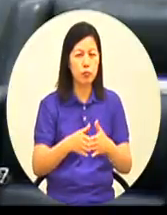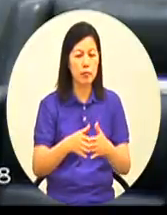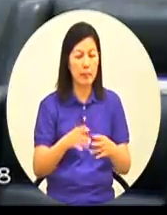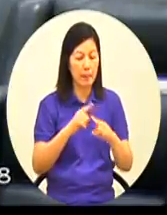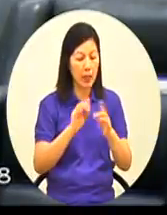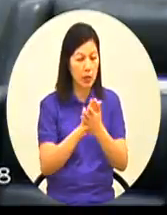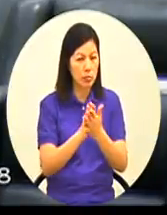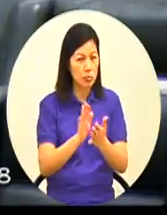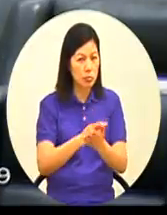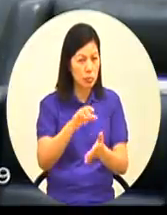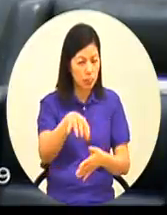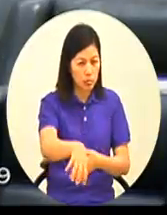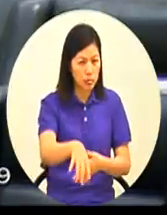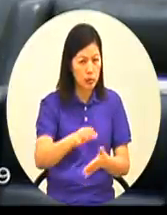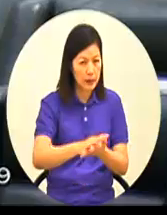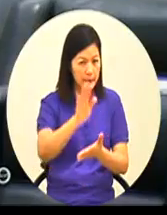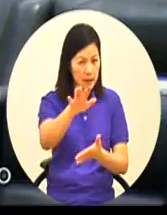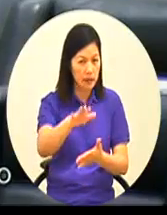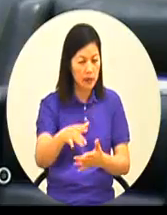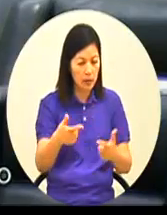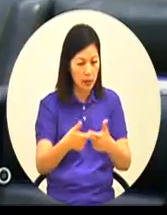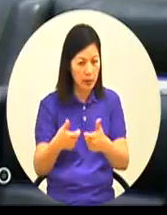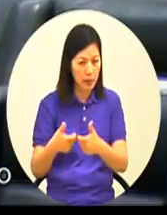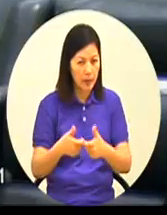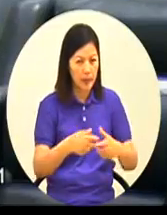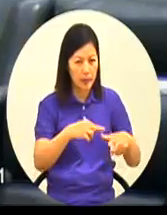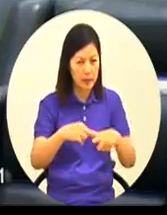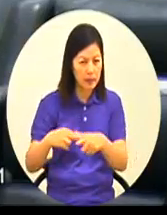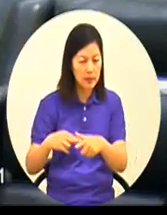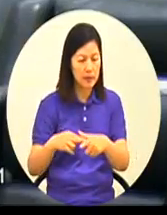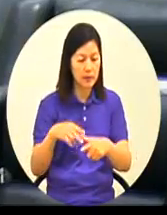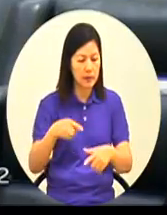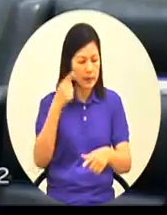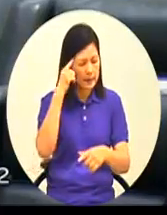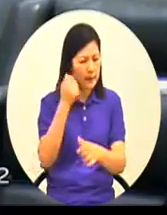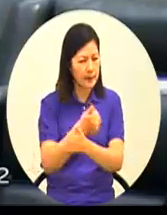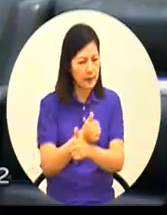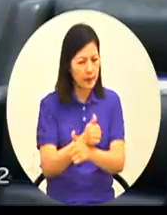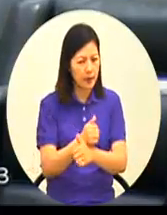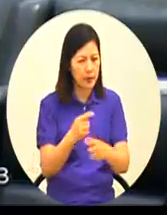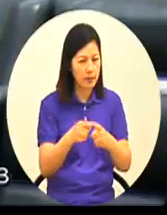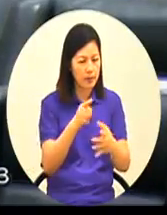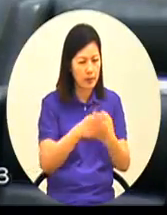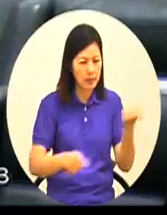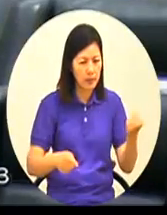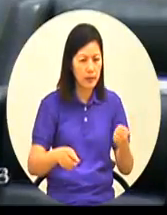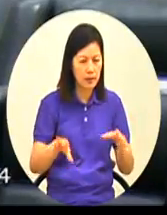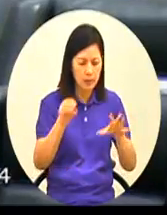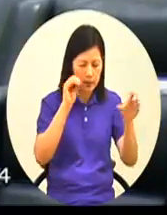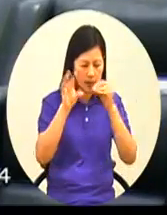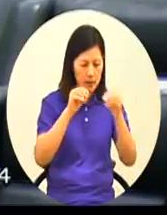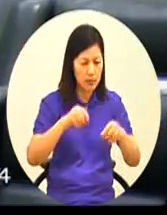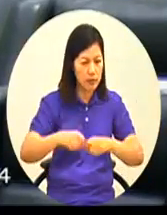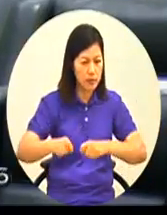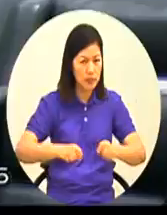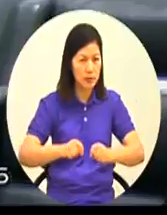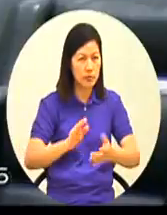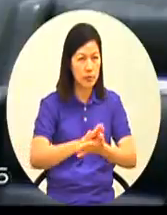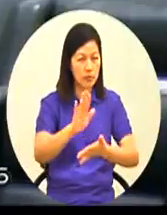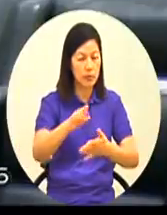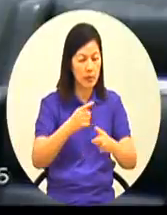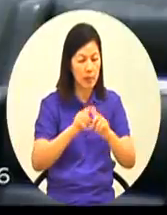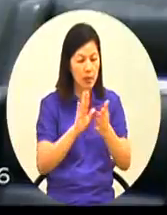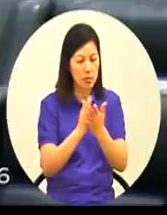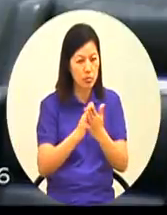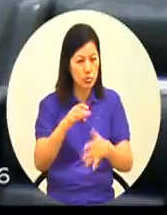未来在帮他们媒合，除了要考量人力资源整体的这个规划之外，我希望我们的秘书处